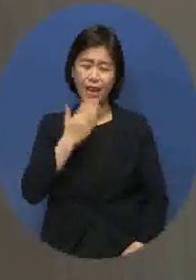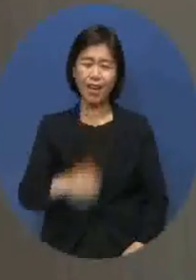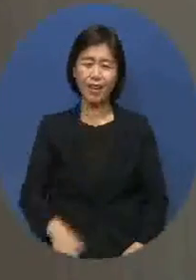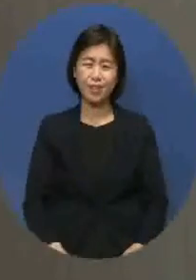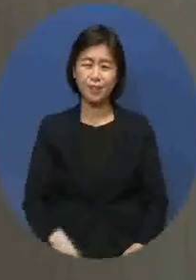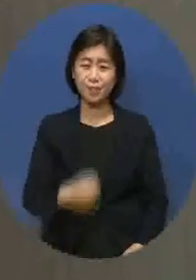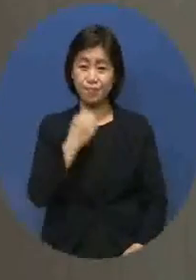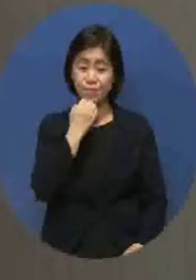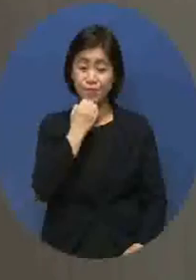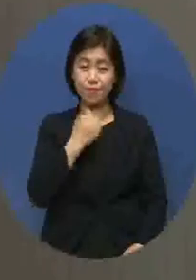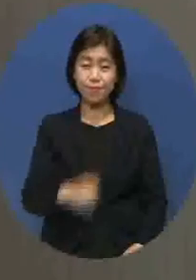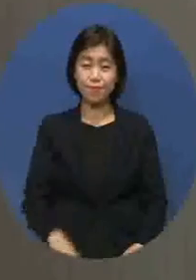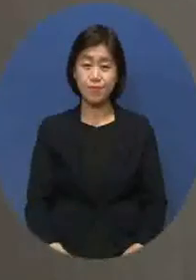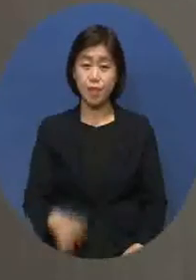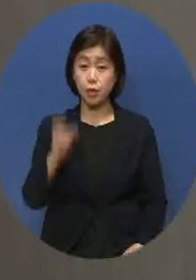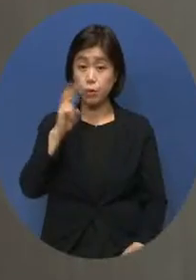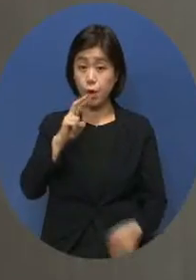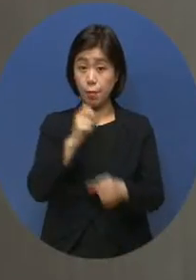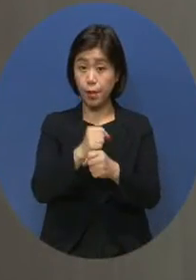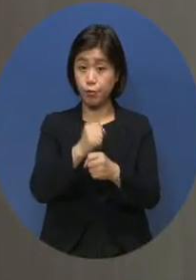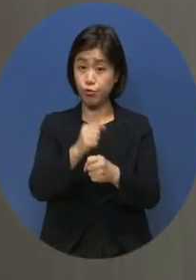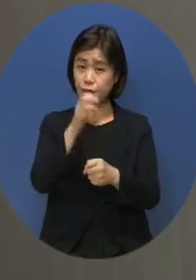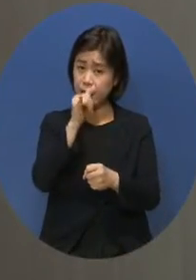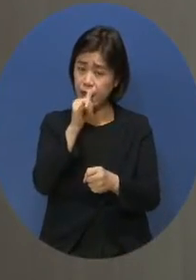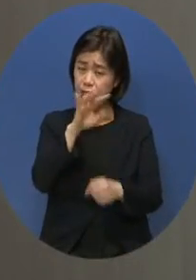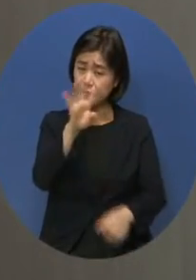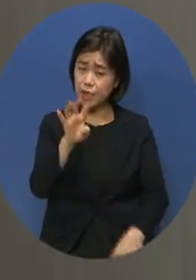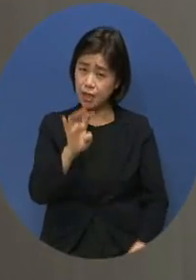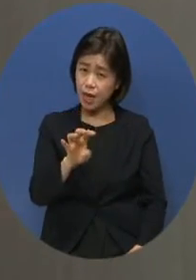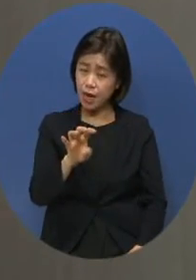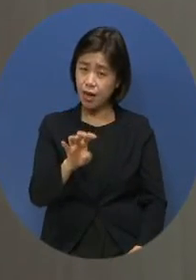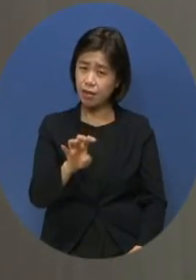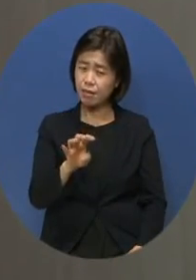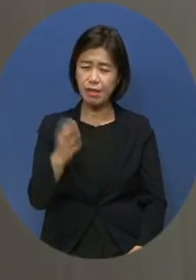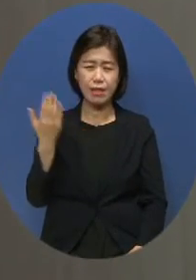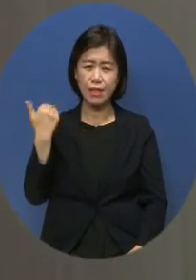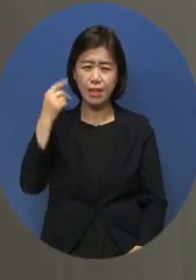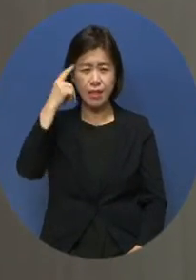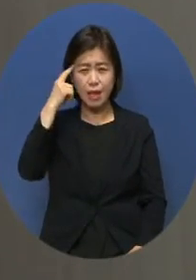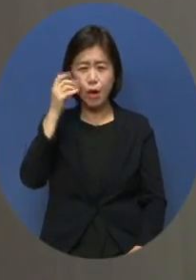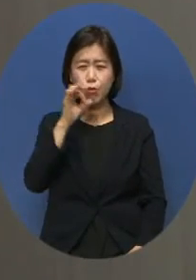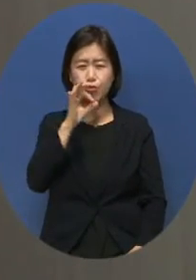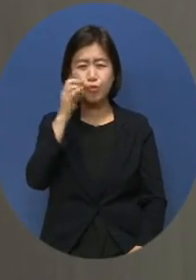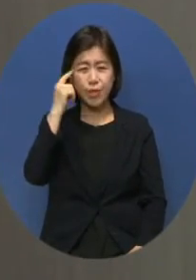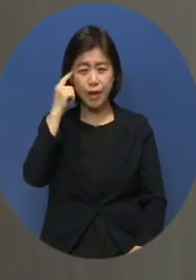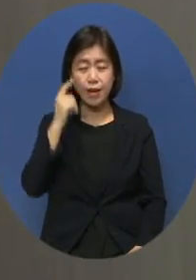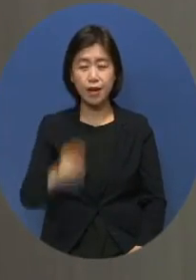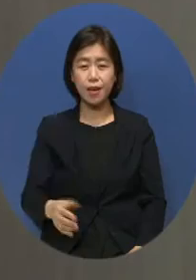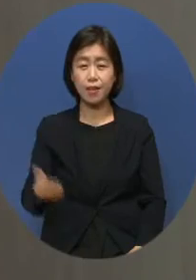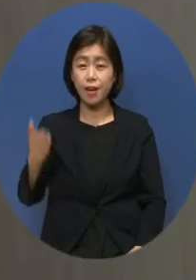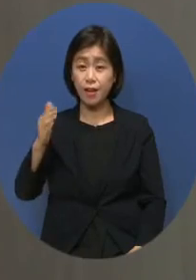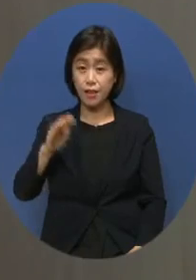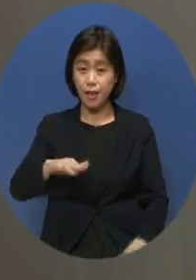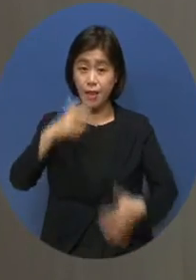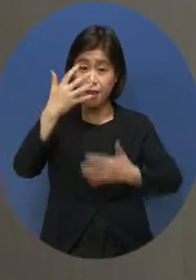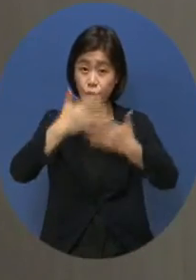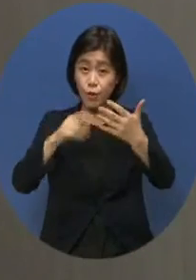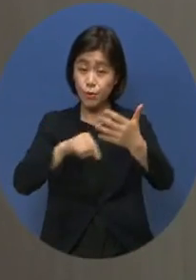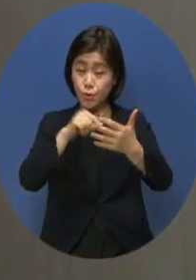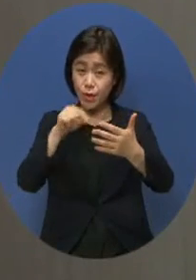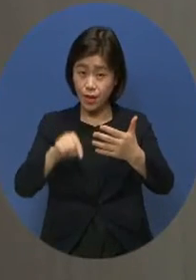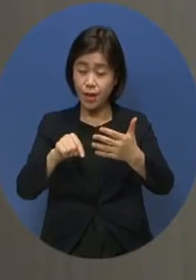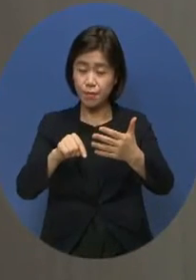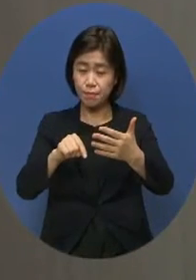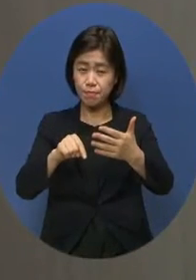있는데 노래를 만들 수 있다는 생각은 저도 그 전에는 하지 못했었는데 네. 영화에 등장하는 인물이기도 하면서 동시에 이제